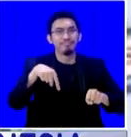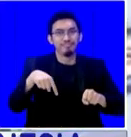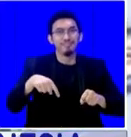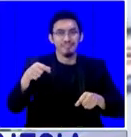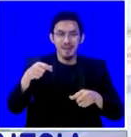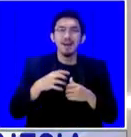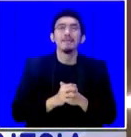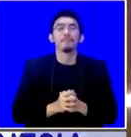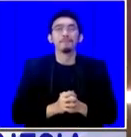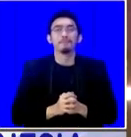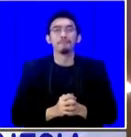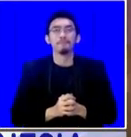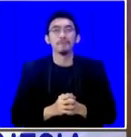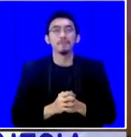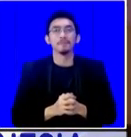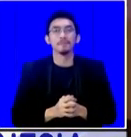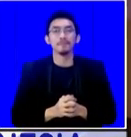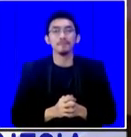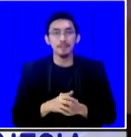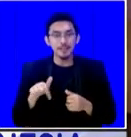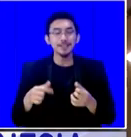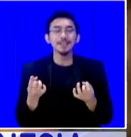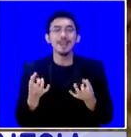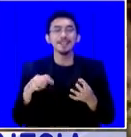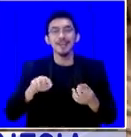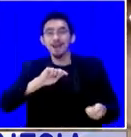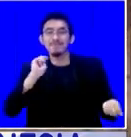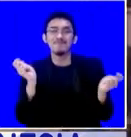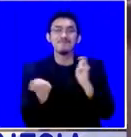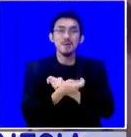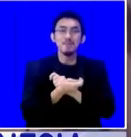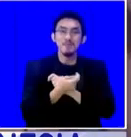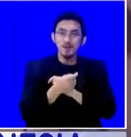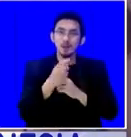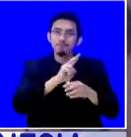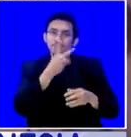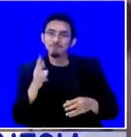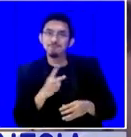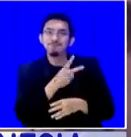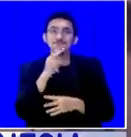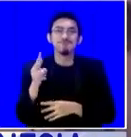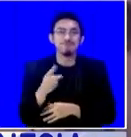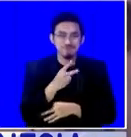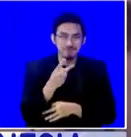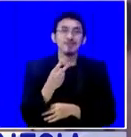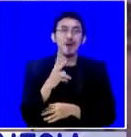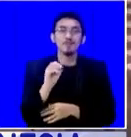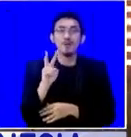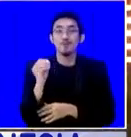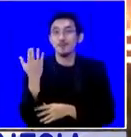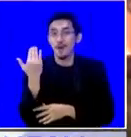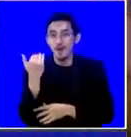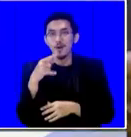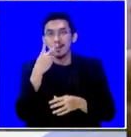dunia melawan sekutu. Kini Sarinah telah berganti rupa. Renovasi sejak tahun 2020 lalu membuatnya memiliki wajah baru yang